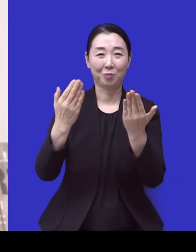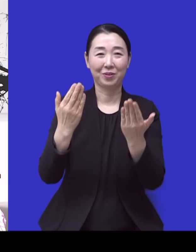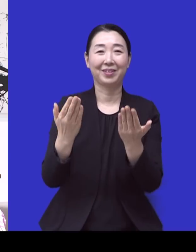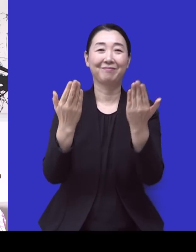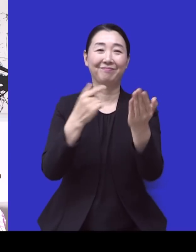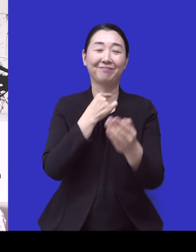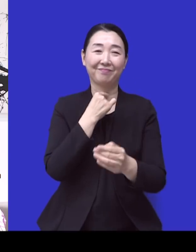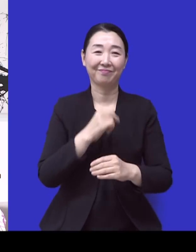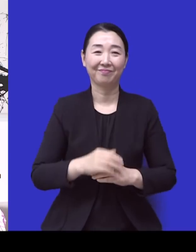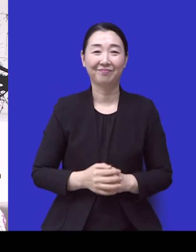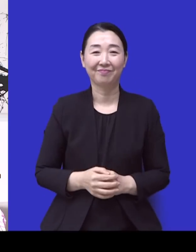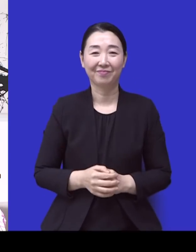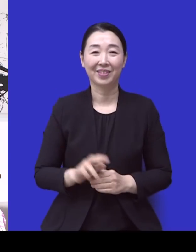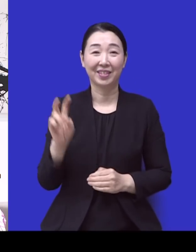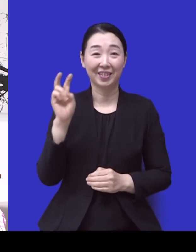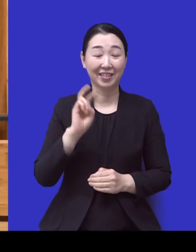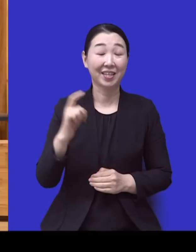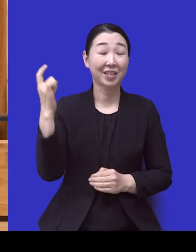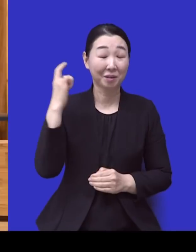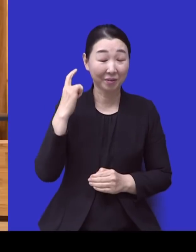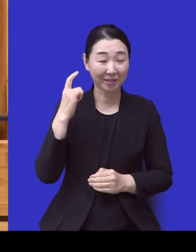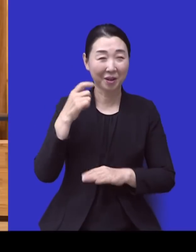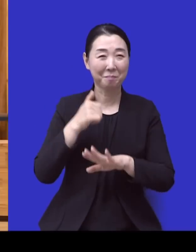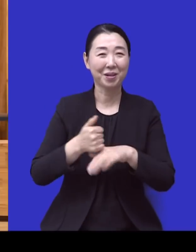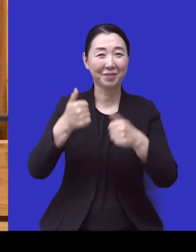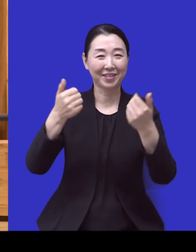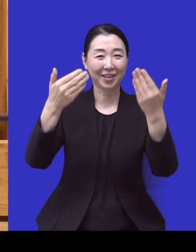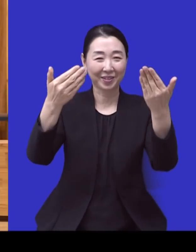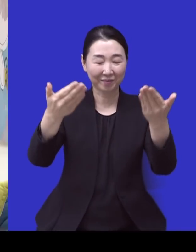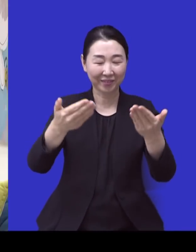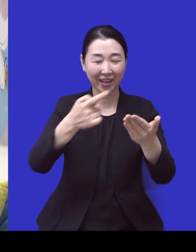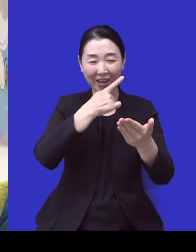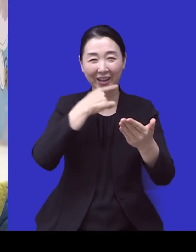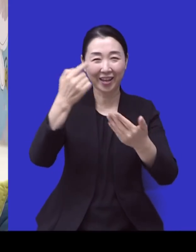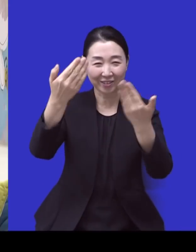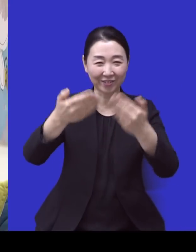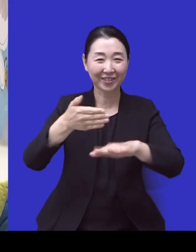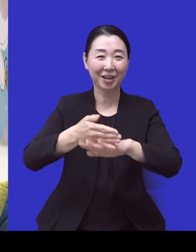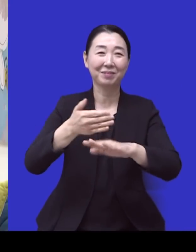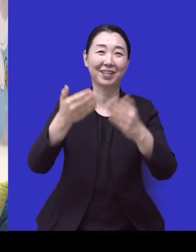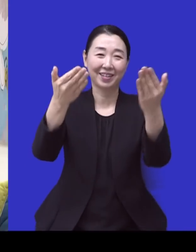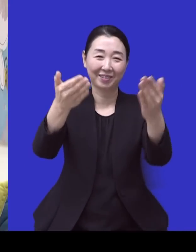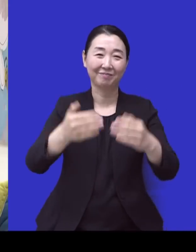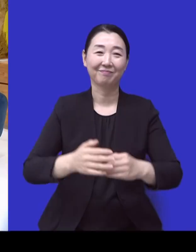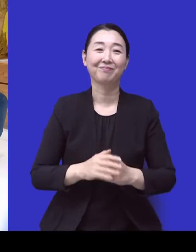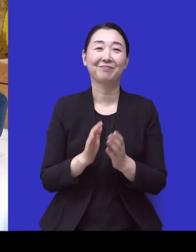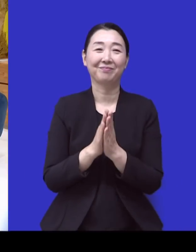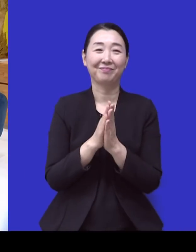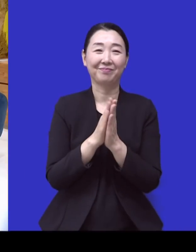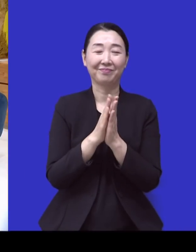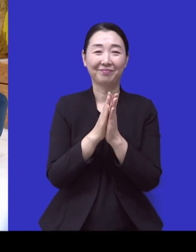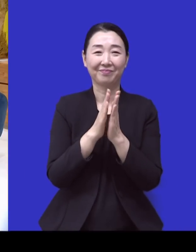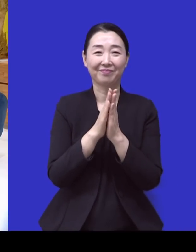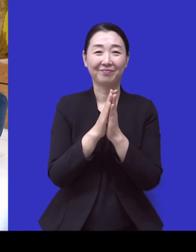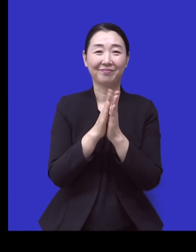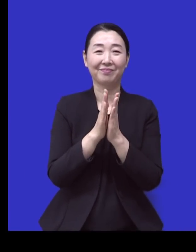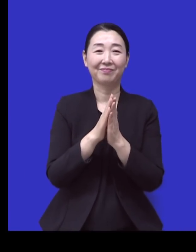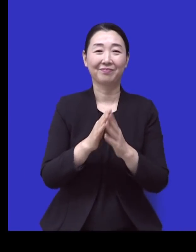들려드리고 싶습니다. 네, 오늘 이 찬양 들으면서 저도 인사 나누겠습니다. 네네. 오늘 귀한 간증 나누셔서 고맙습니다. 감사합니다. 감사합니다.